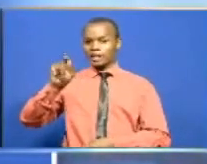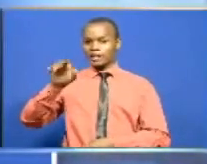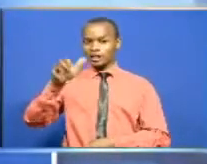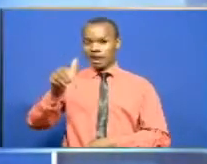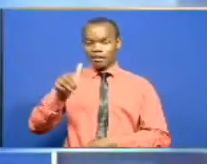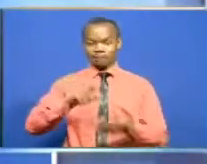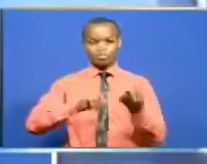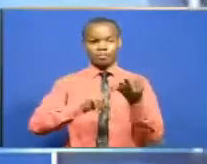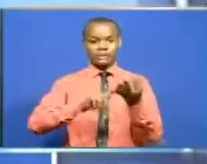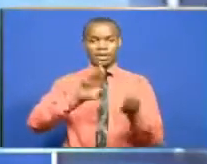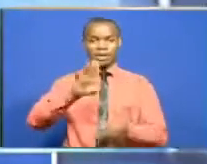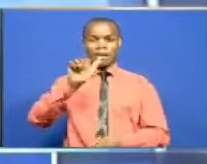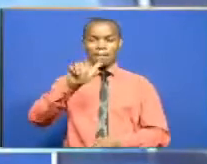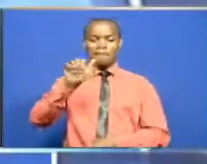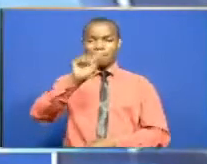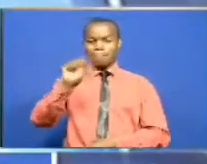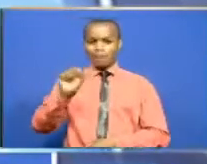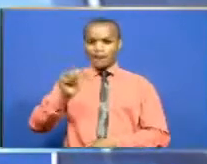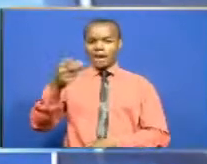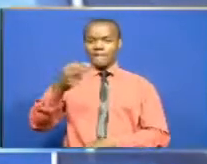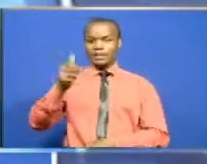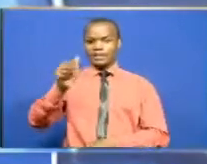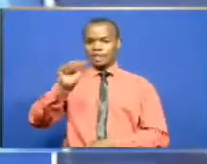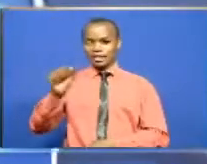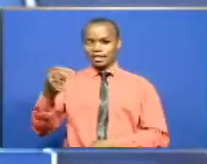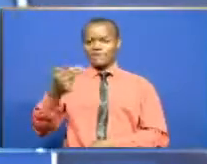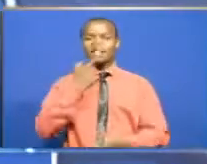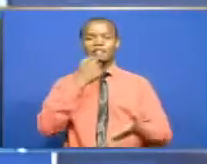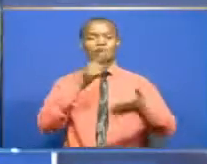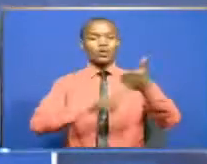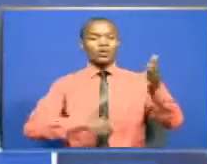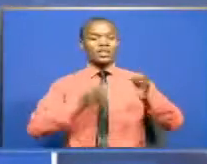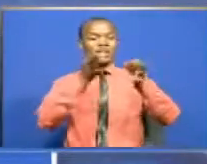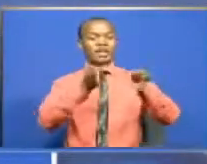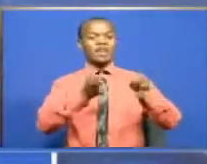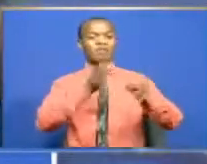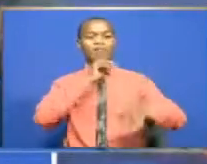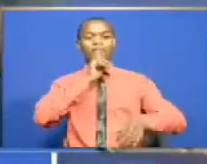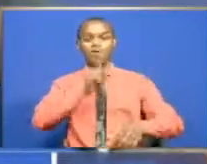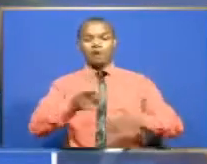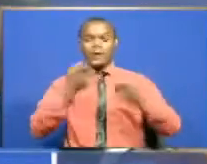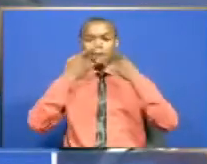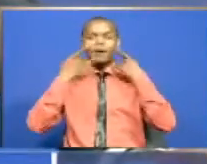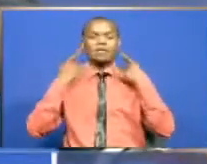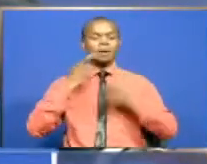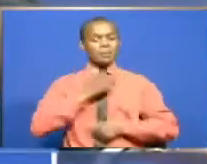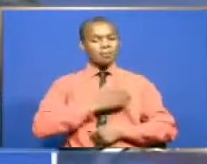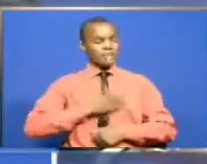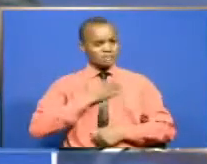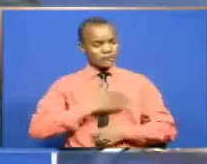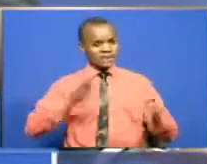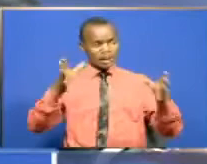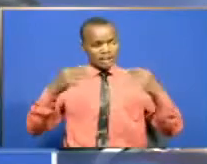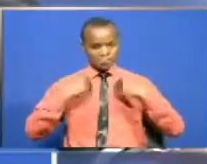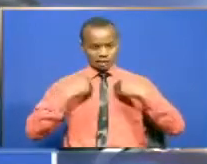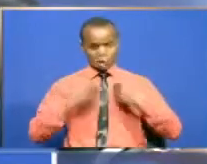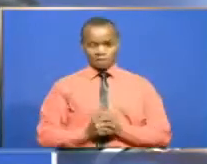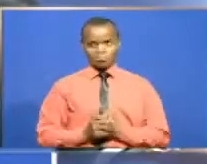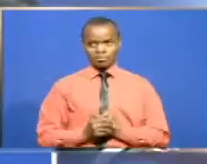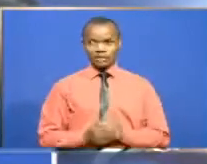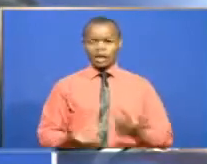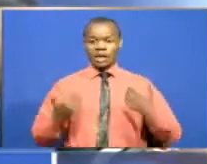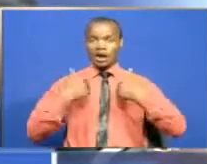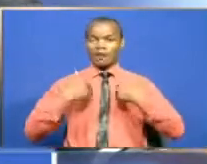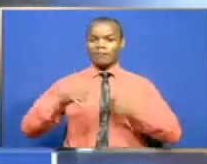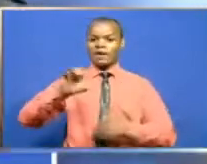kina Bashash wakisema, jamani wa Kenya, tukiambua tuvae barakoa tuvae. Vile vile kuna msanii hapa anaitwa